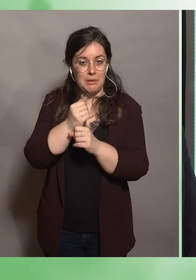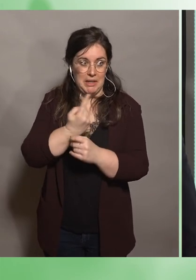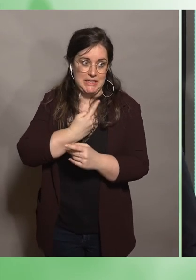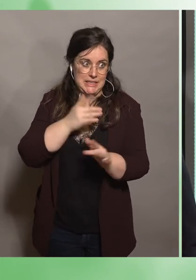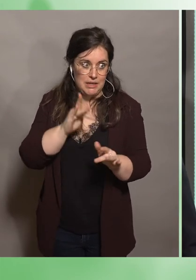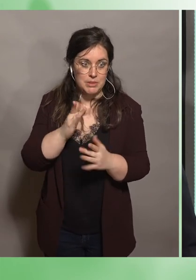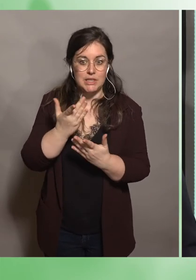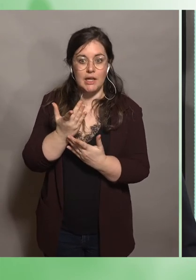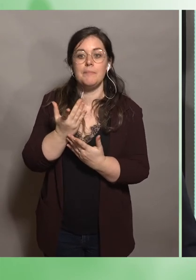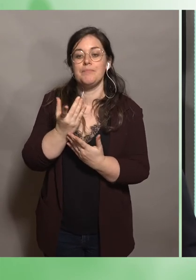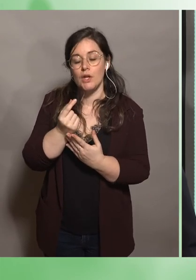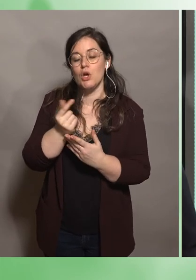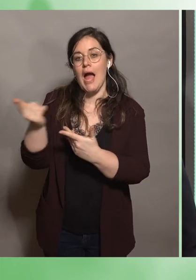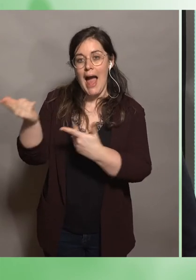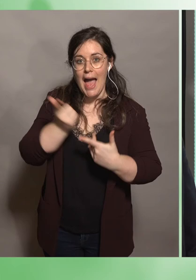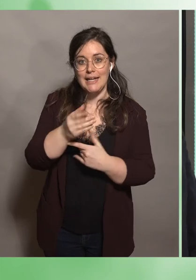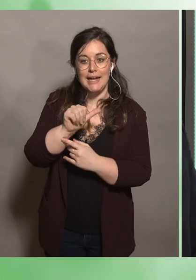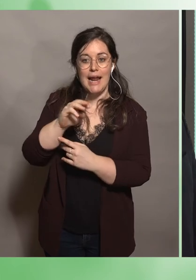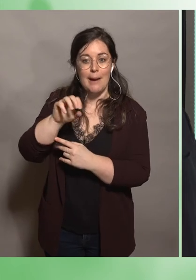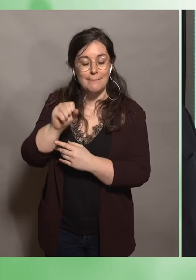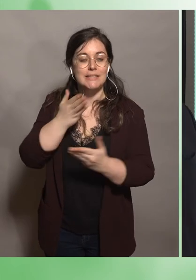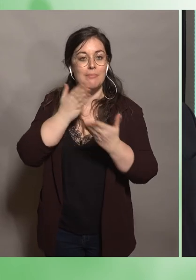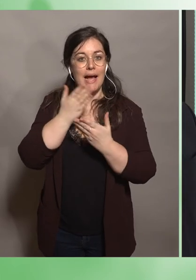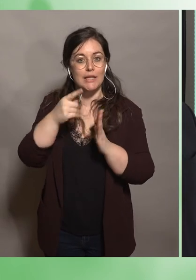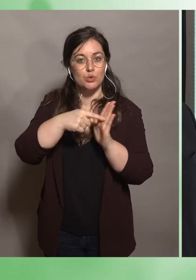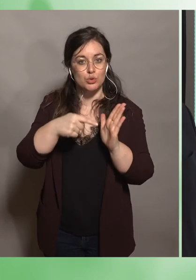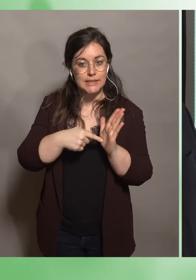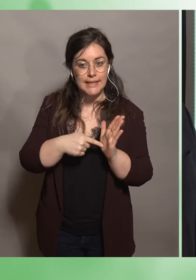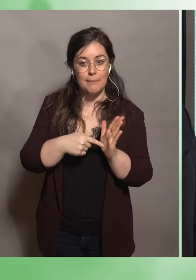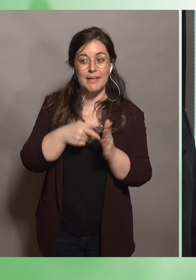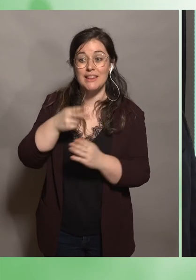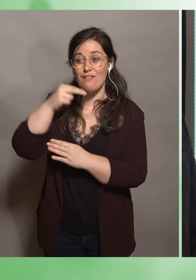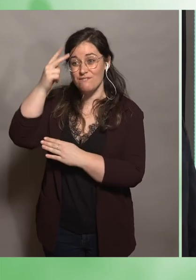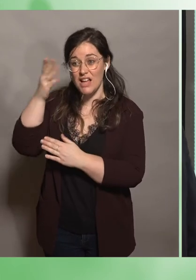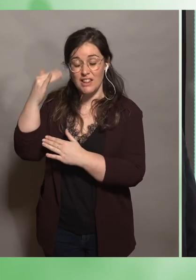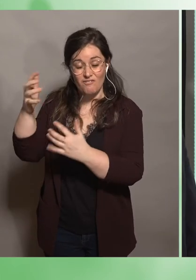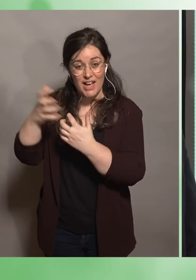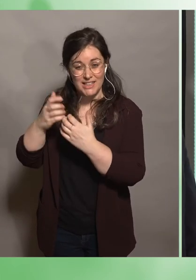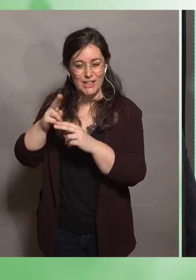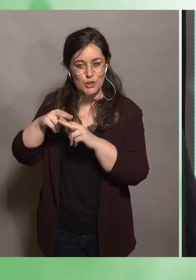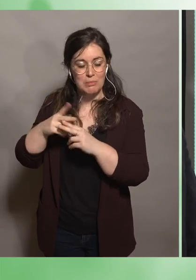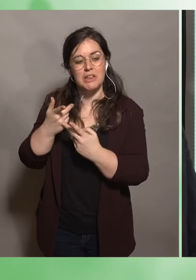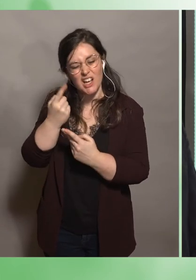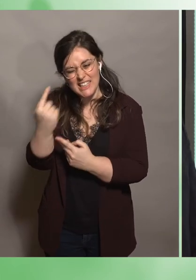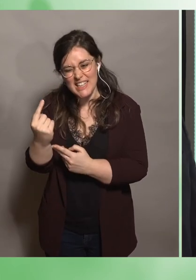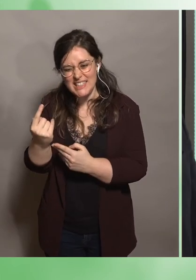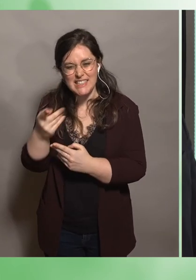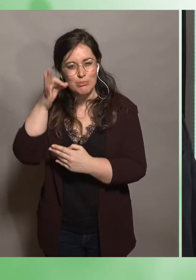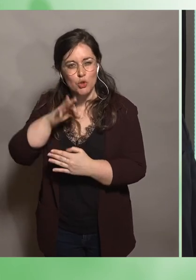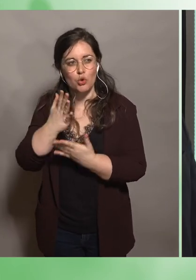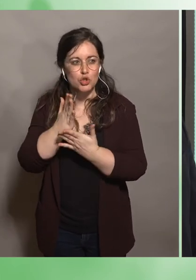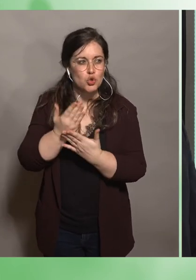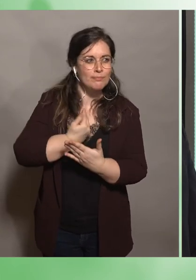heißt, wir haben sie zum AMS eingeladen, zu einem Beratungstermin. Der Vater hat mir nachher erzählt, sie war durchaus skeptisch und